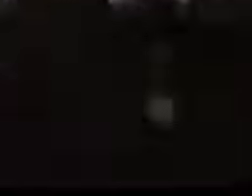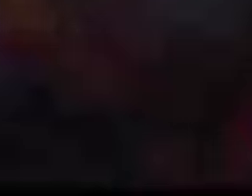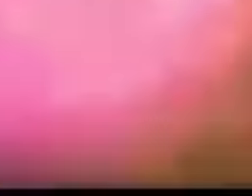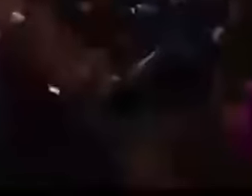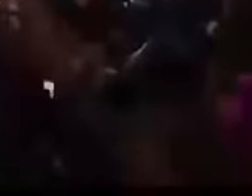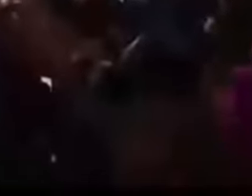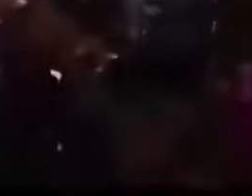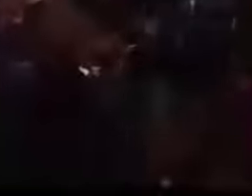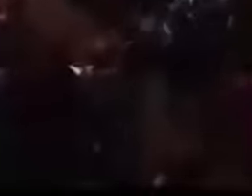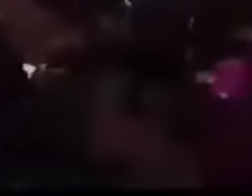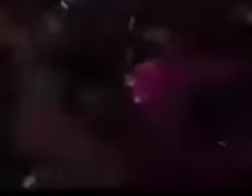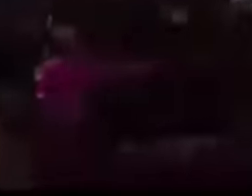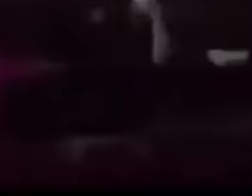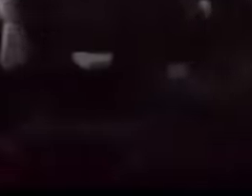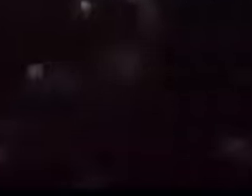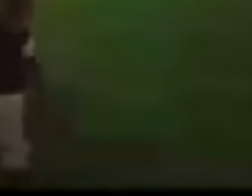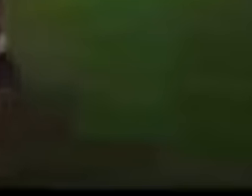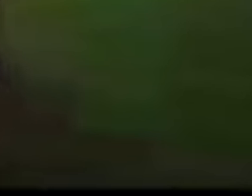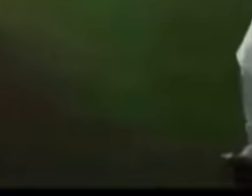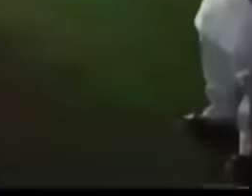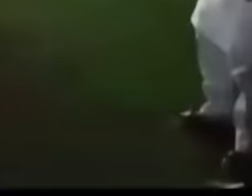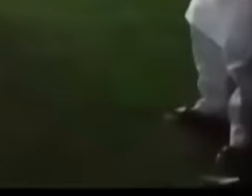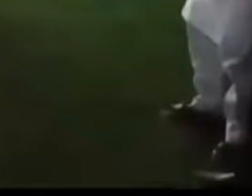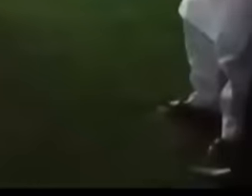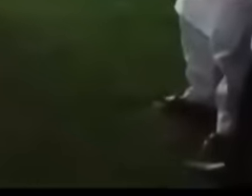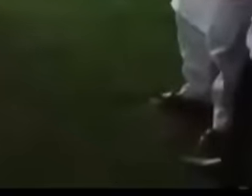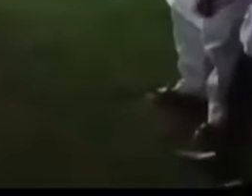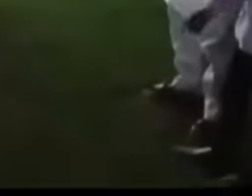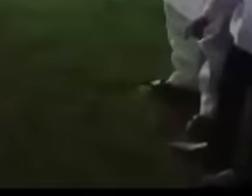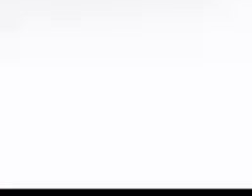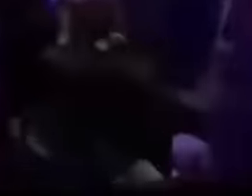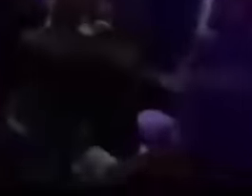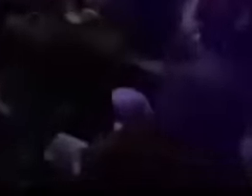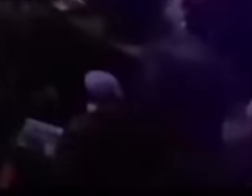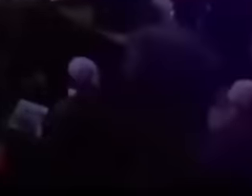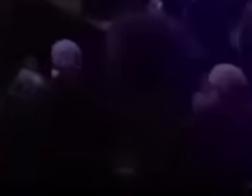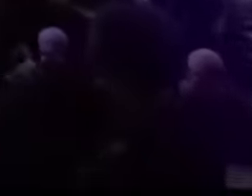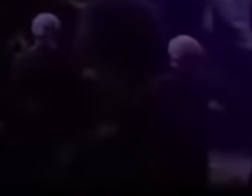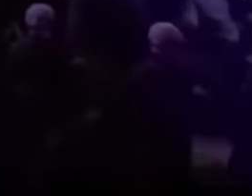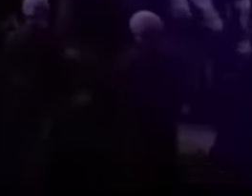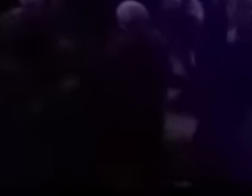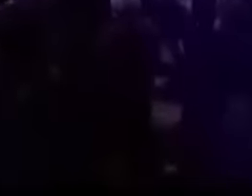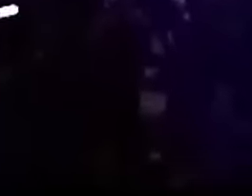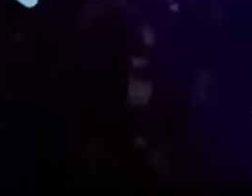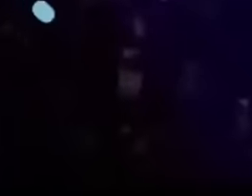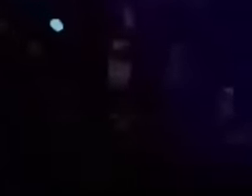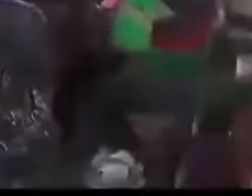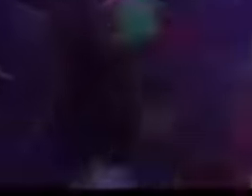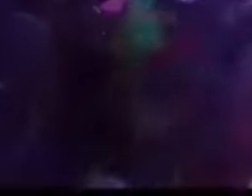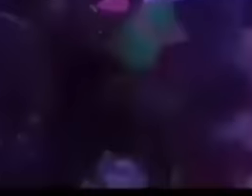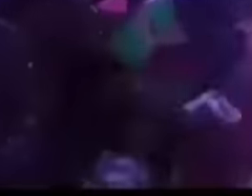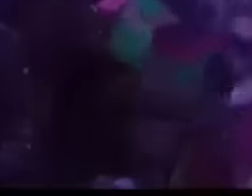mo tún ní ìyá òní ìlú fún wa pẹ bàbá ṣe bí ọba tún ń bọ o. 72 hours marathon